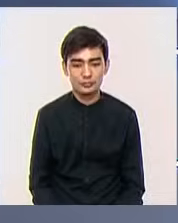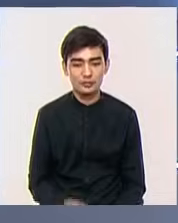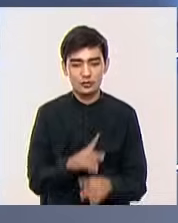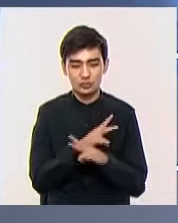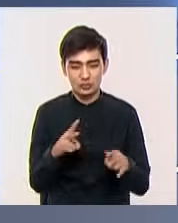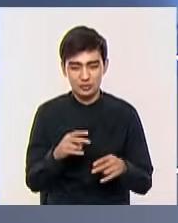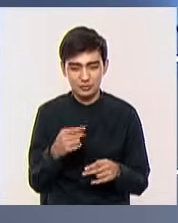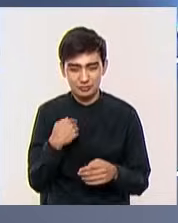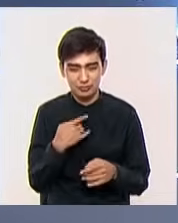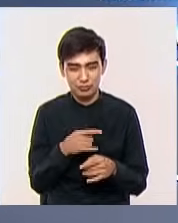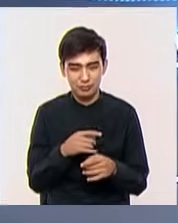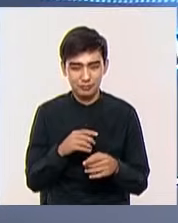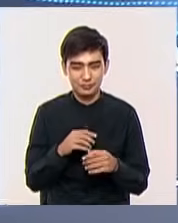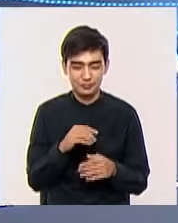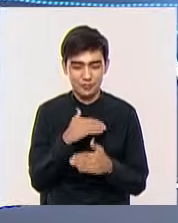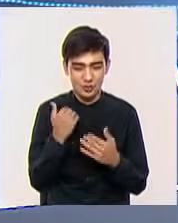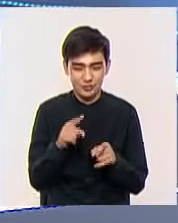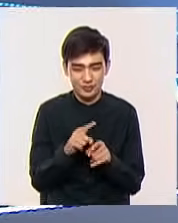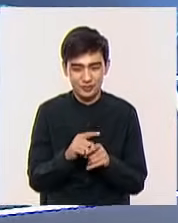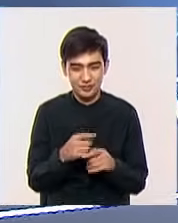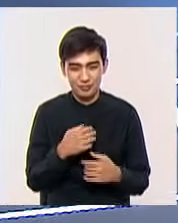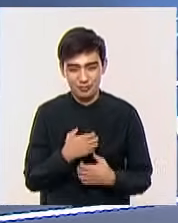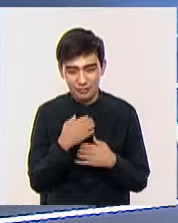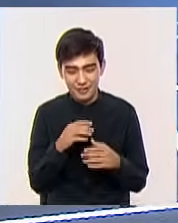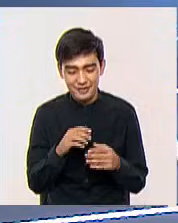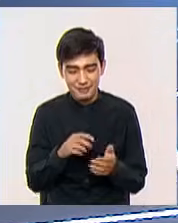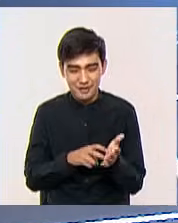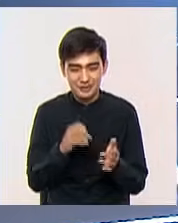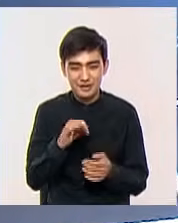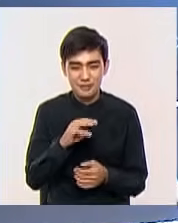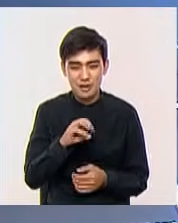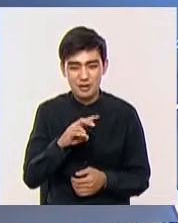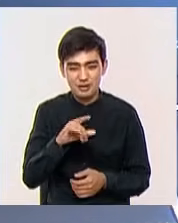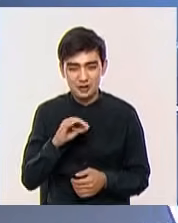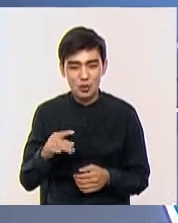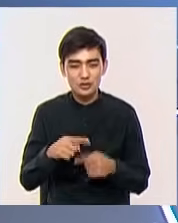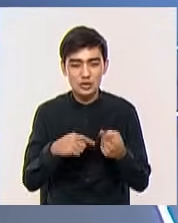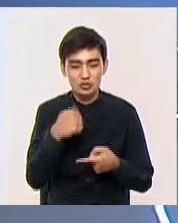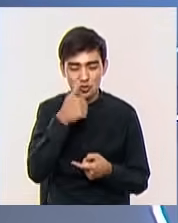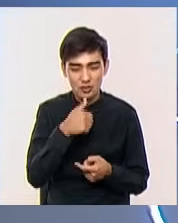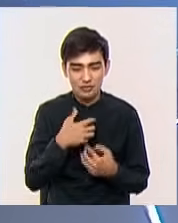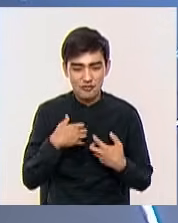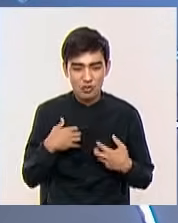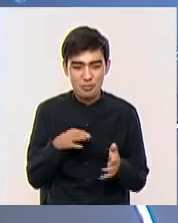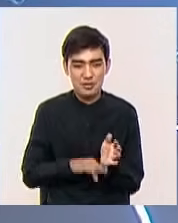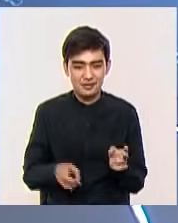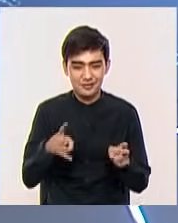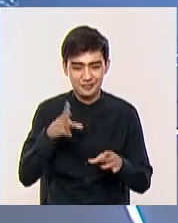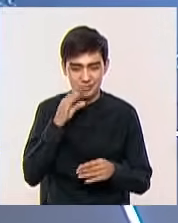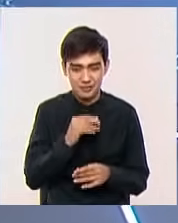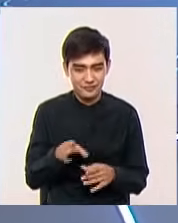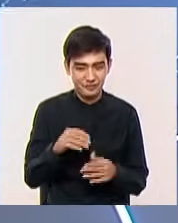ешкімді қорқытқымыз келмейді. Әйтсе де, қуаңшылық жайлаған Маңғыстау облысында келер жылы мүлдем мал қалмауы мүмкін. Өңірдің